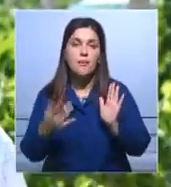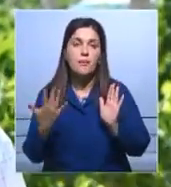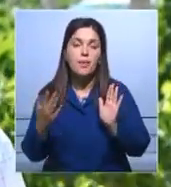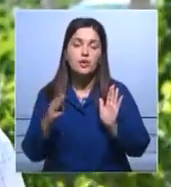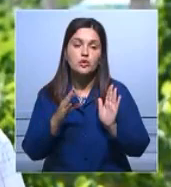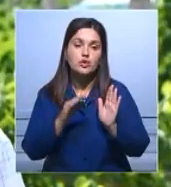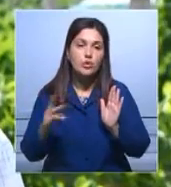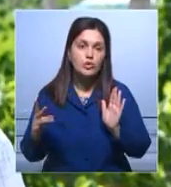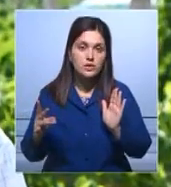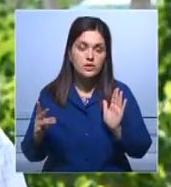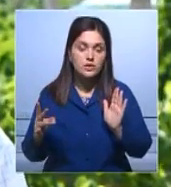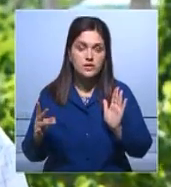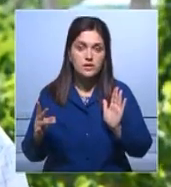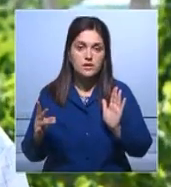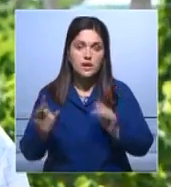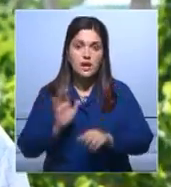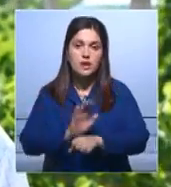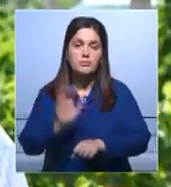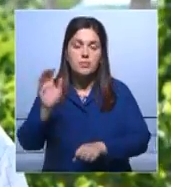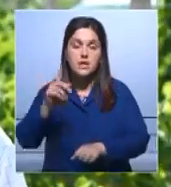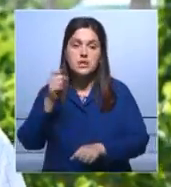91,5 тонн отправили